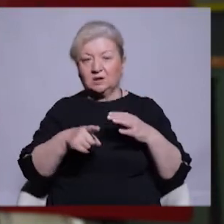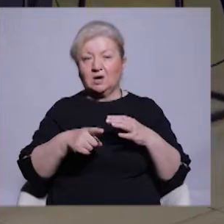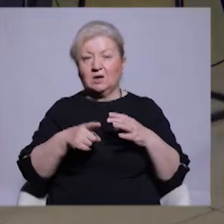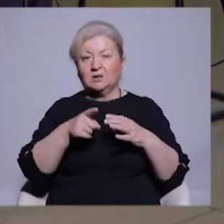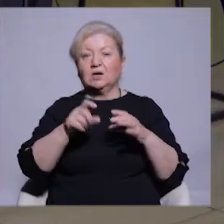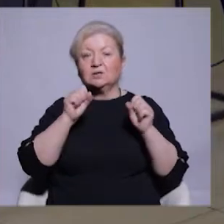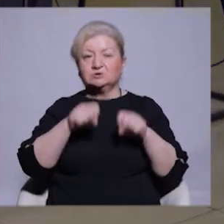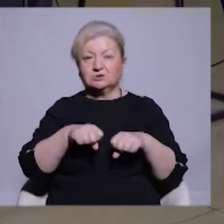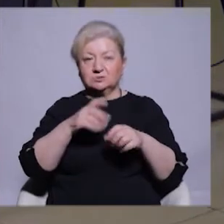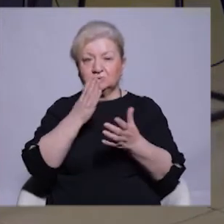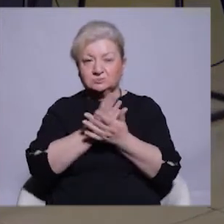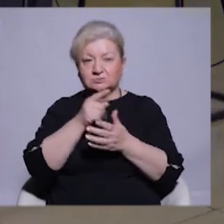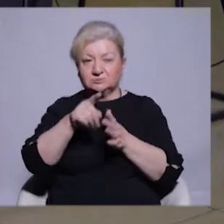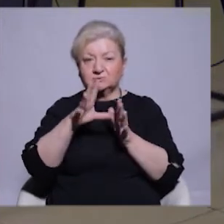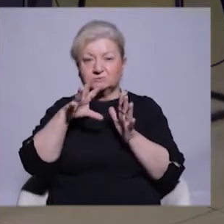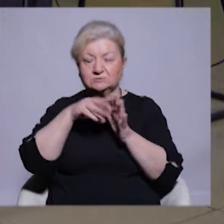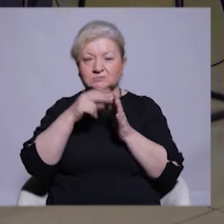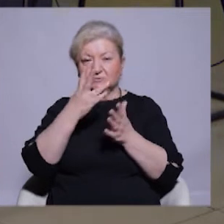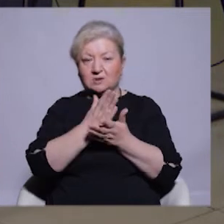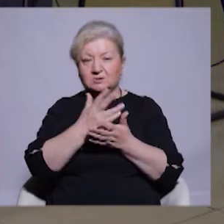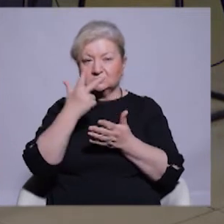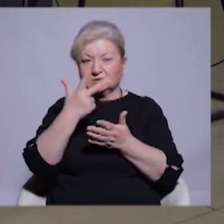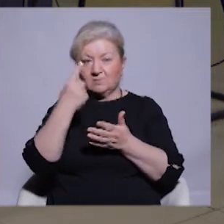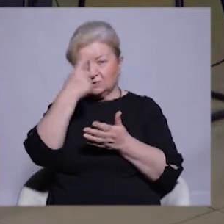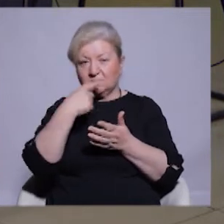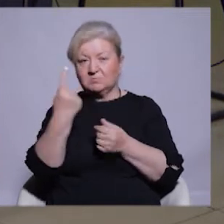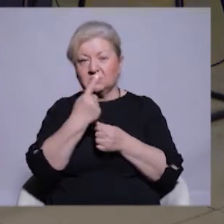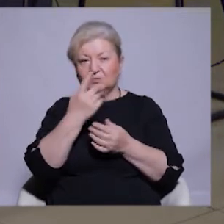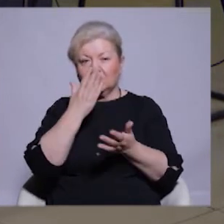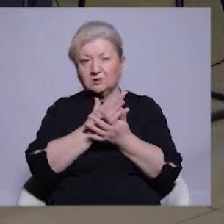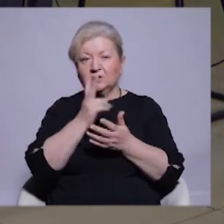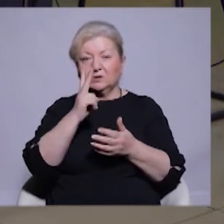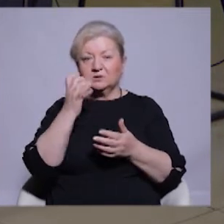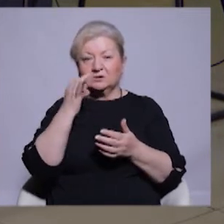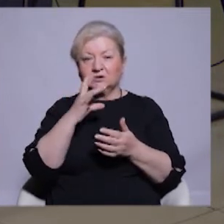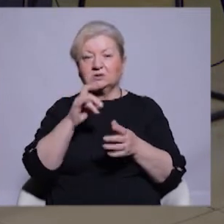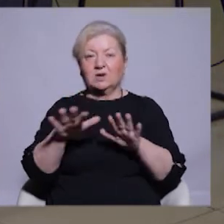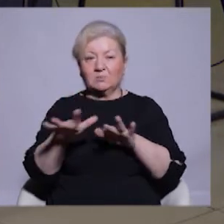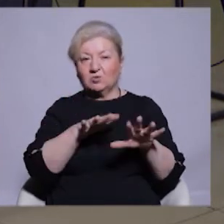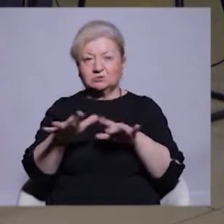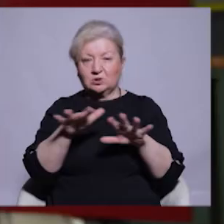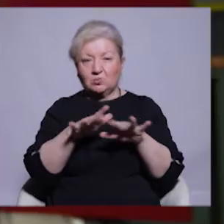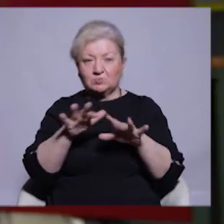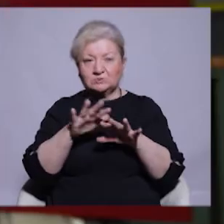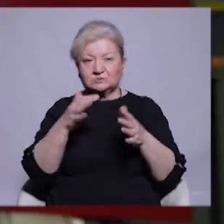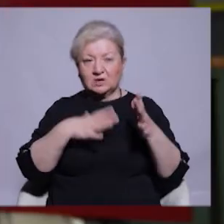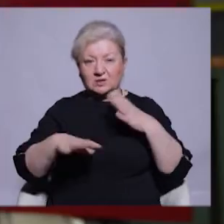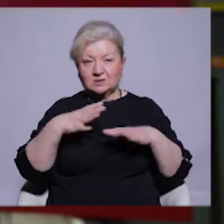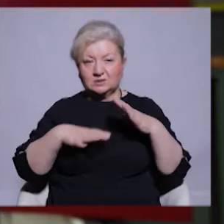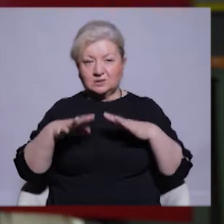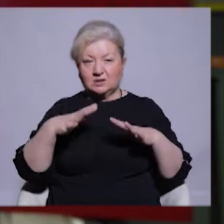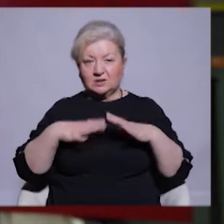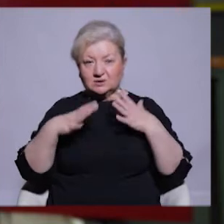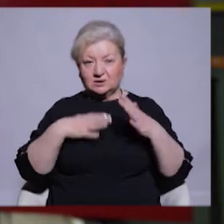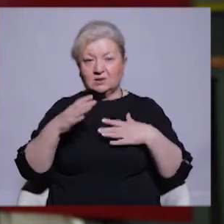ენერგია შედგება ზუსტად აი ამ სამი ტიპისგან. პირველი არის ესე იგი კინეტიკური, ანუ მოძრაობის ენერგია, მეორე